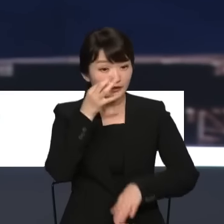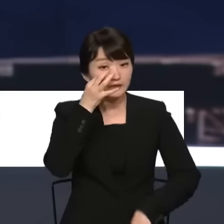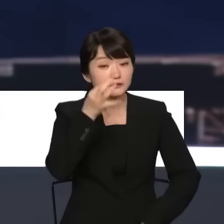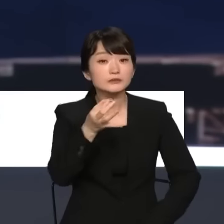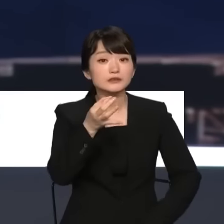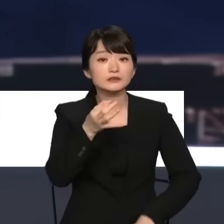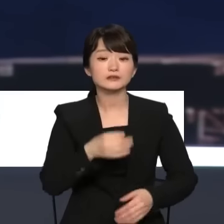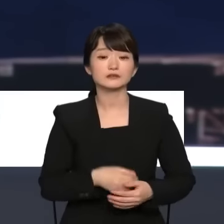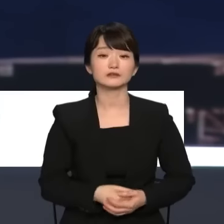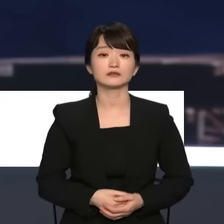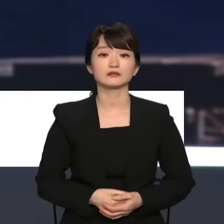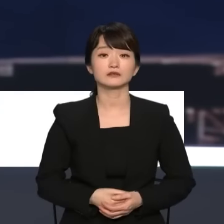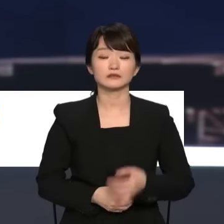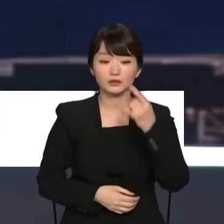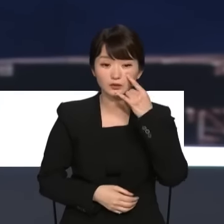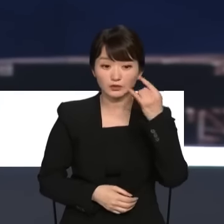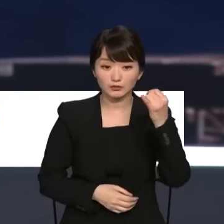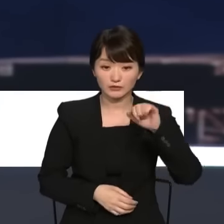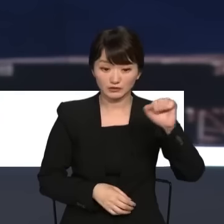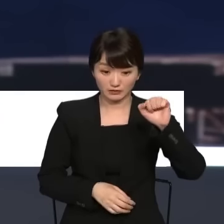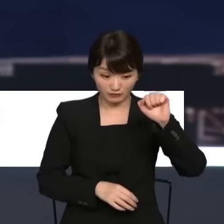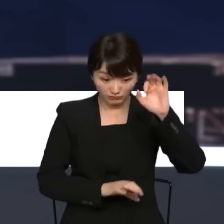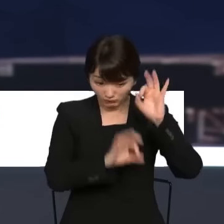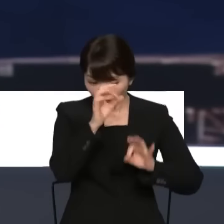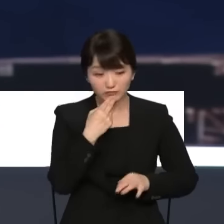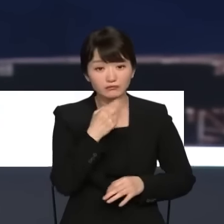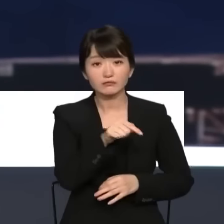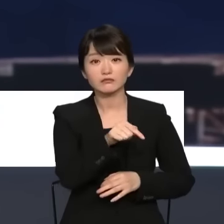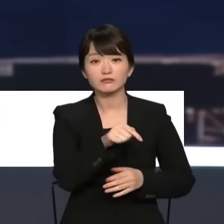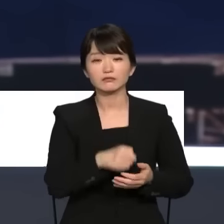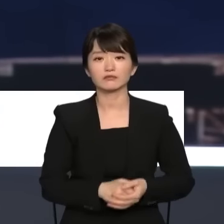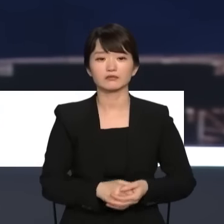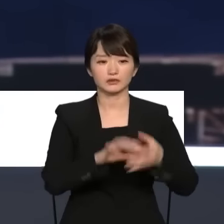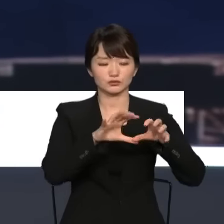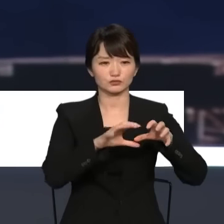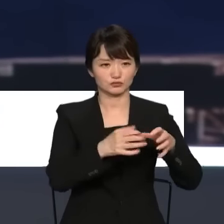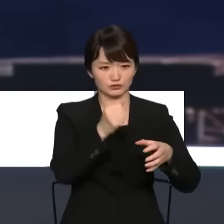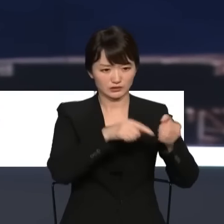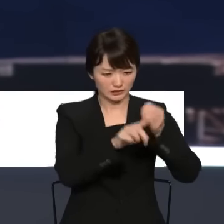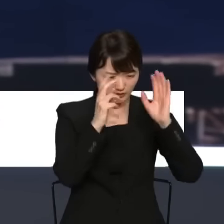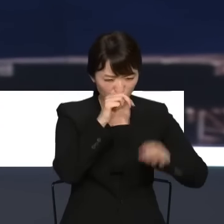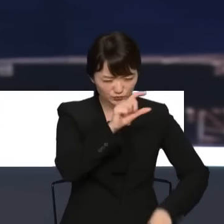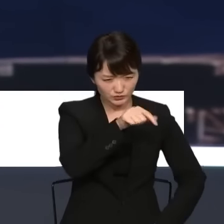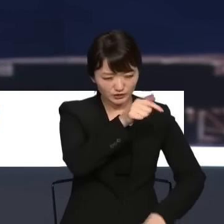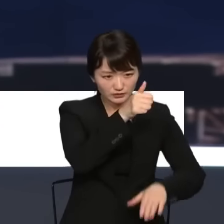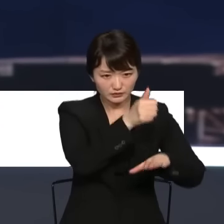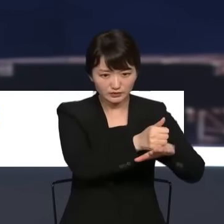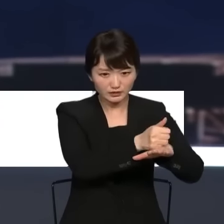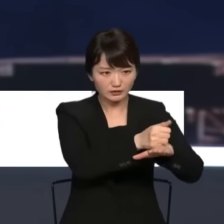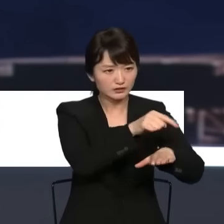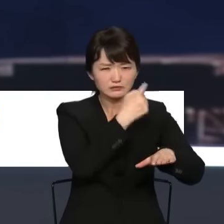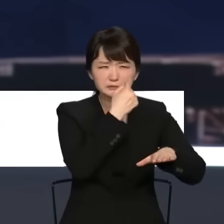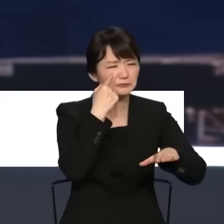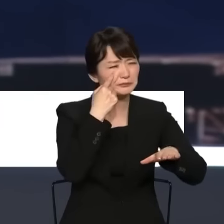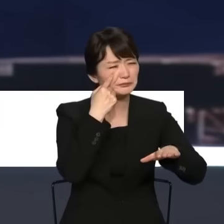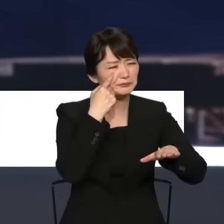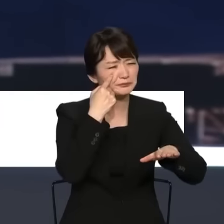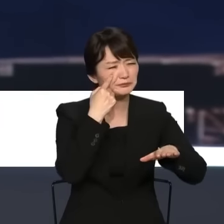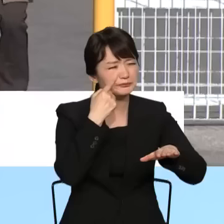끝에 어머니가 과실이 없다고네 즉 국가수 감정 결과가 증거로서 충분치